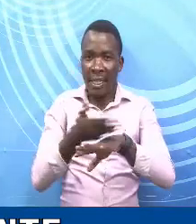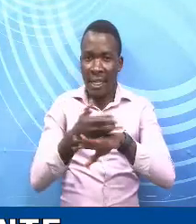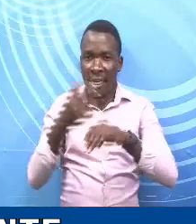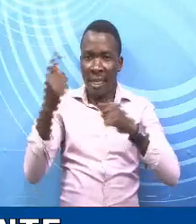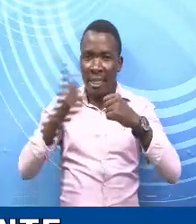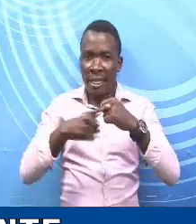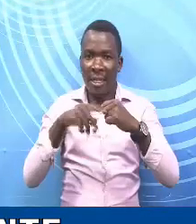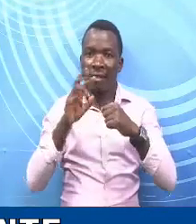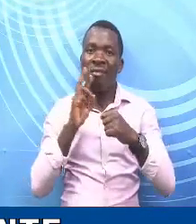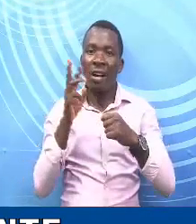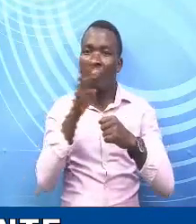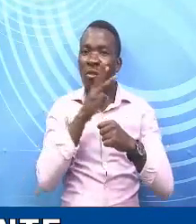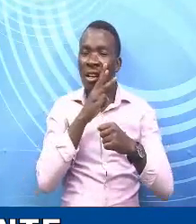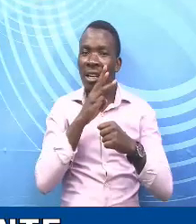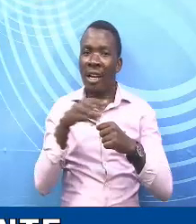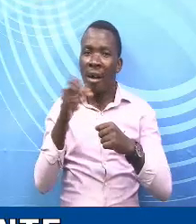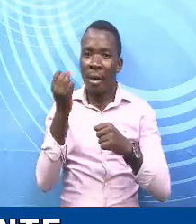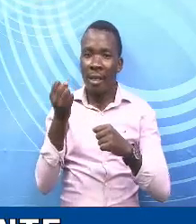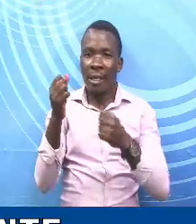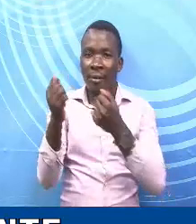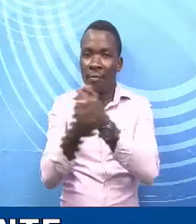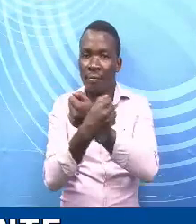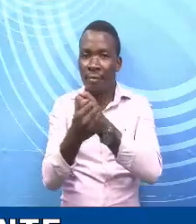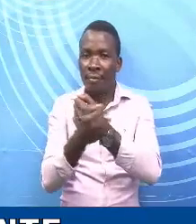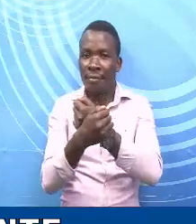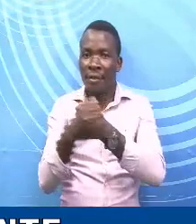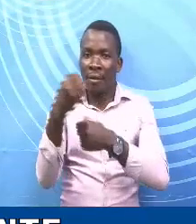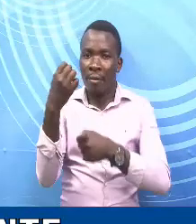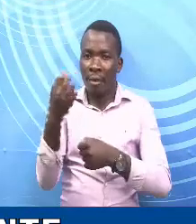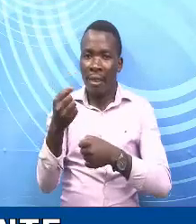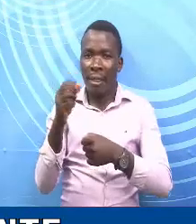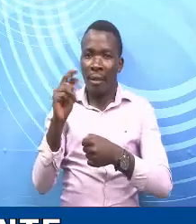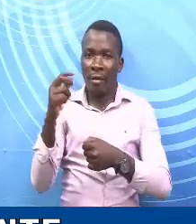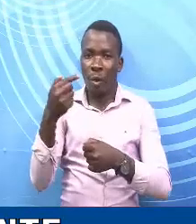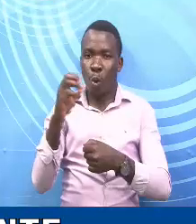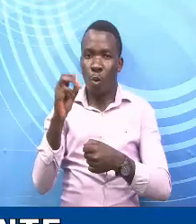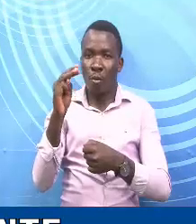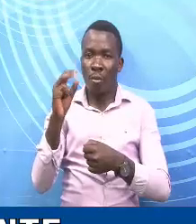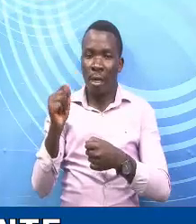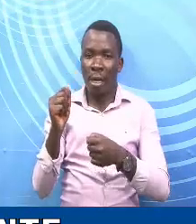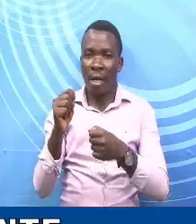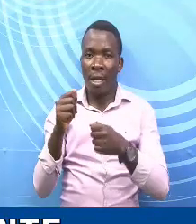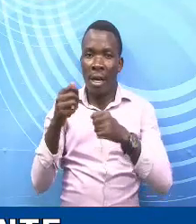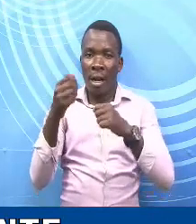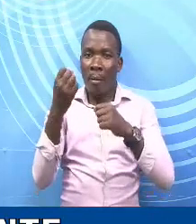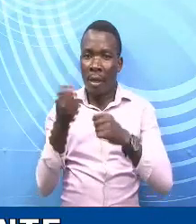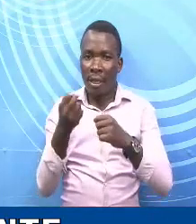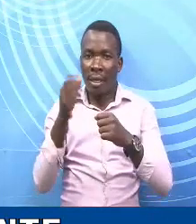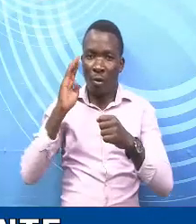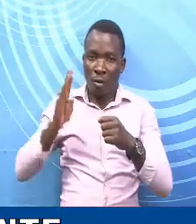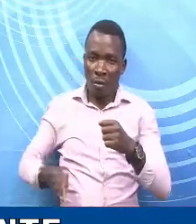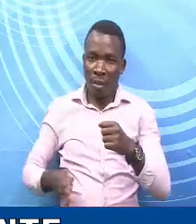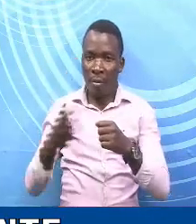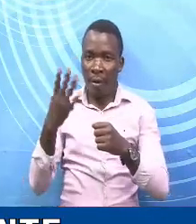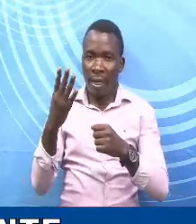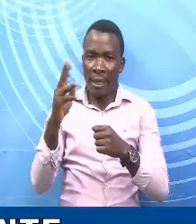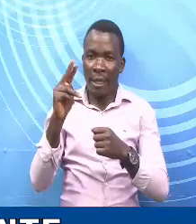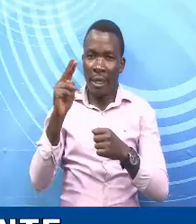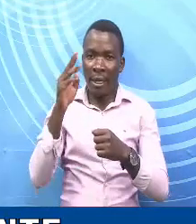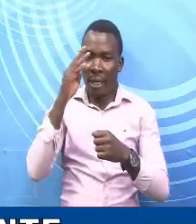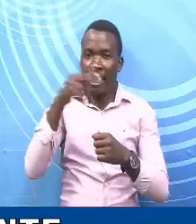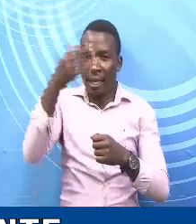Rwamagana 5 bo mu karere ka Rubavu 5 bo mu karere ka Ngoma 5 bo mu karere ka Huye 4 bo mu karere ka